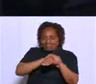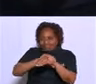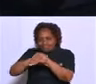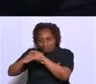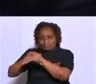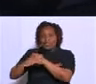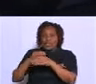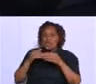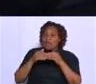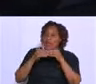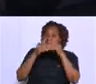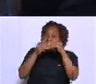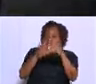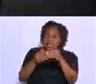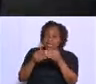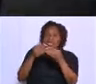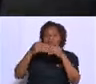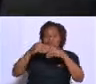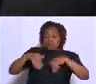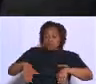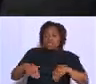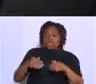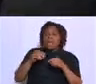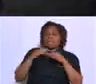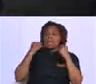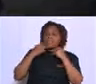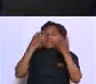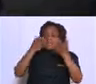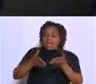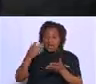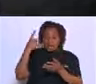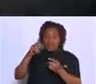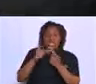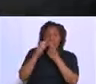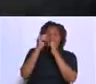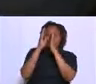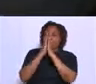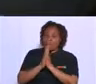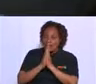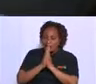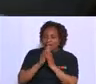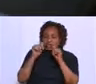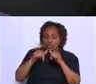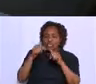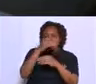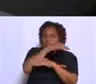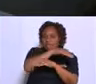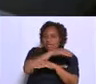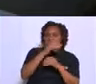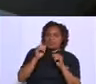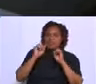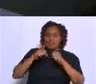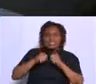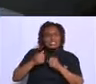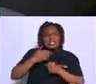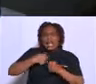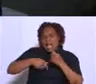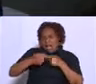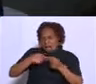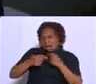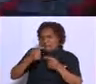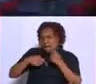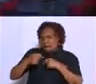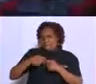yako. Msindikize rafiki yako. Mchungaji yuko hapa kwa ajili ya maombi haya maalum jioni hii ya leo. Naomba usogee, naomba usogee hapa